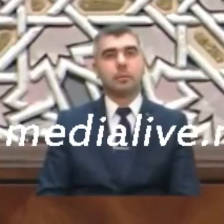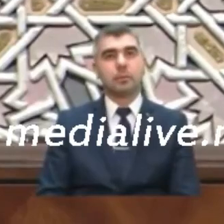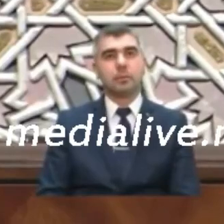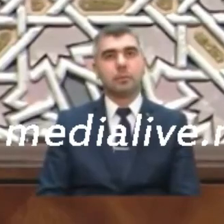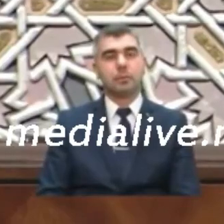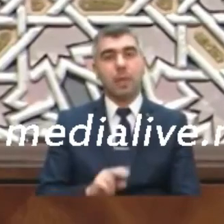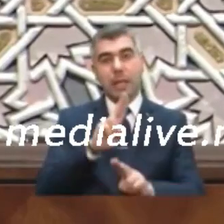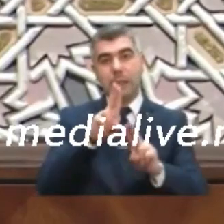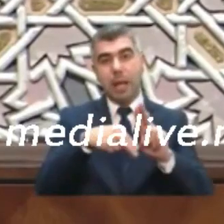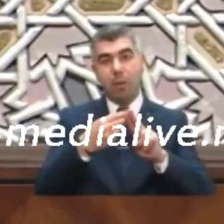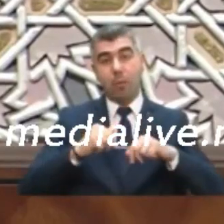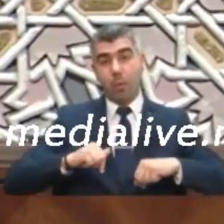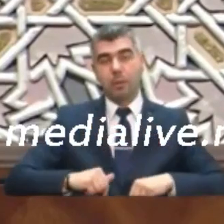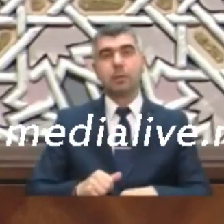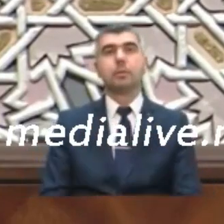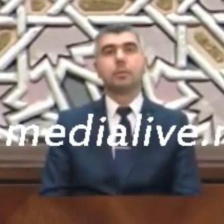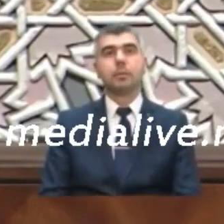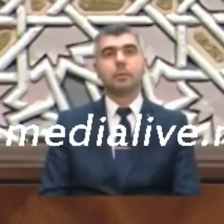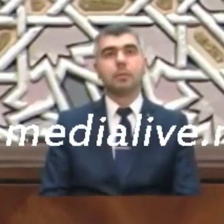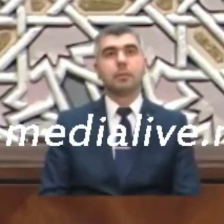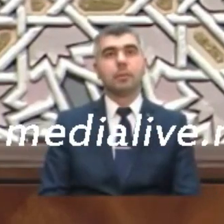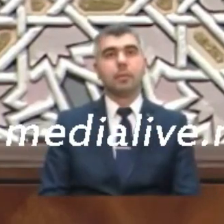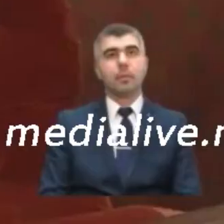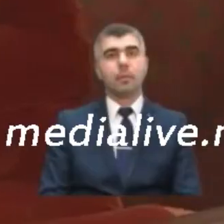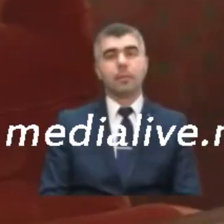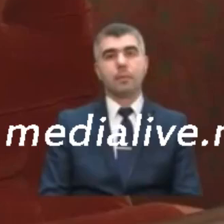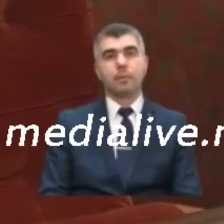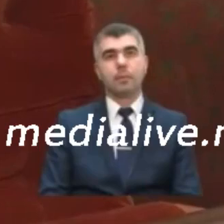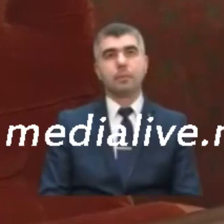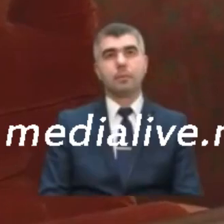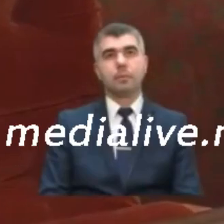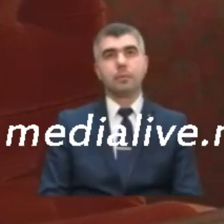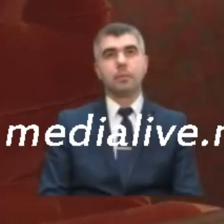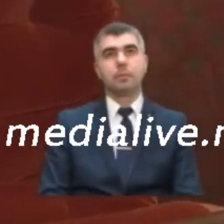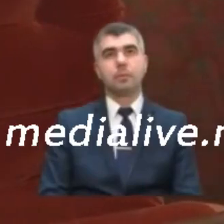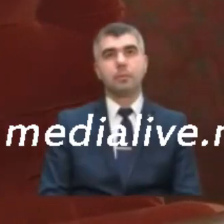احنا كنتعاملوا غير بالمساواة، اللي جبنا كنجبدوا، هذا هو.